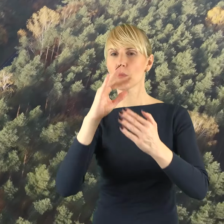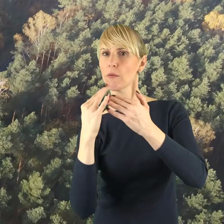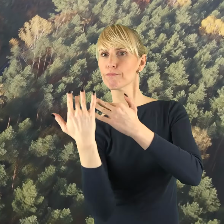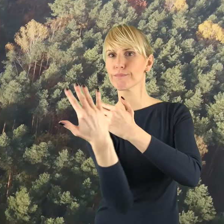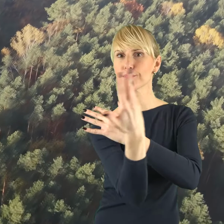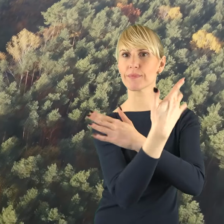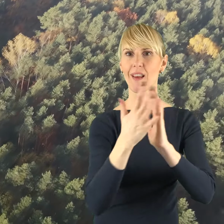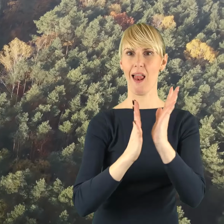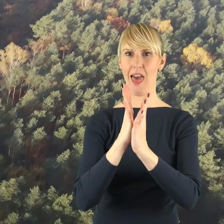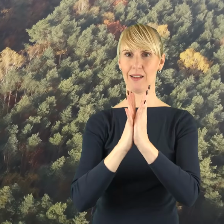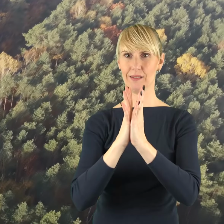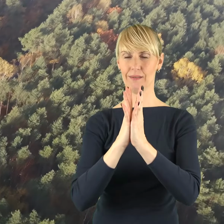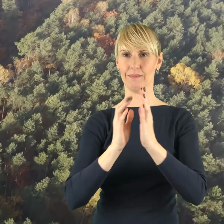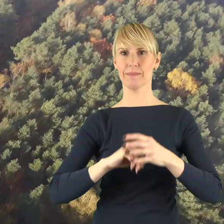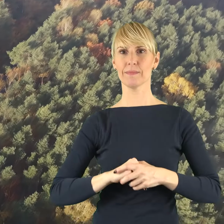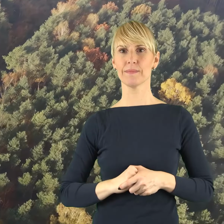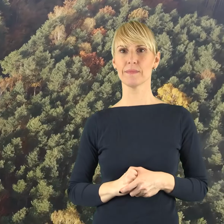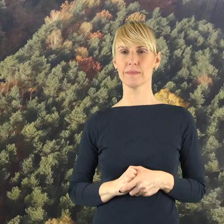i sąsiednich lasach.